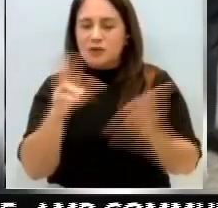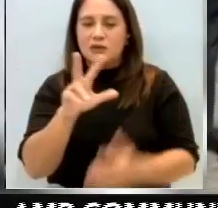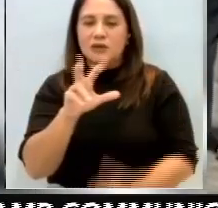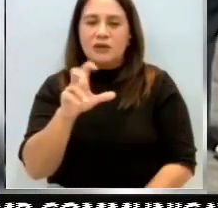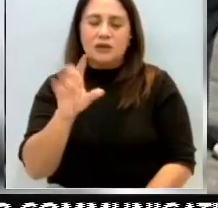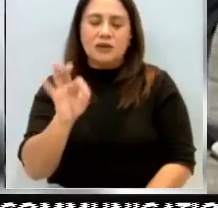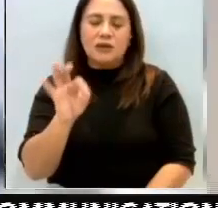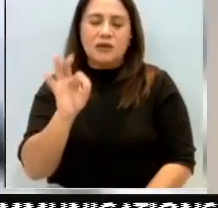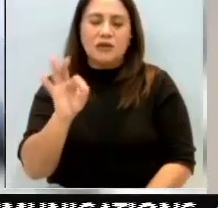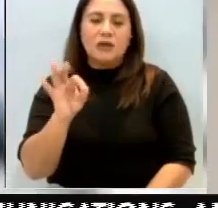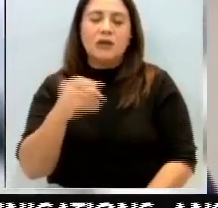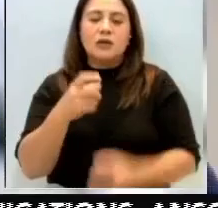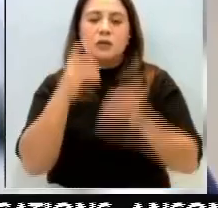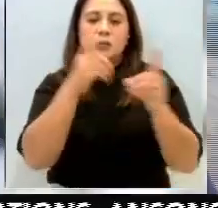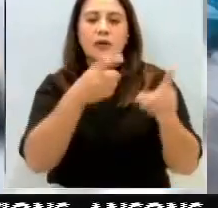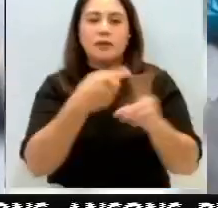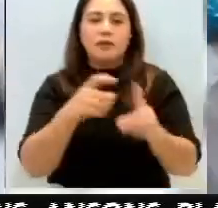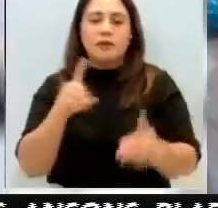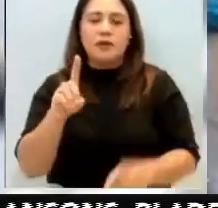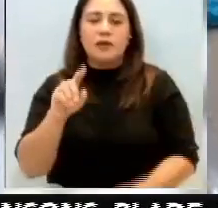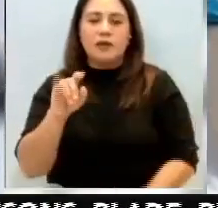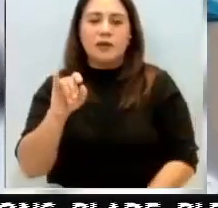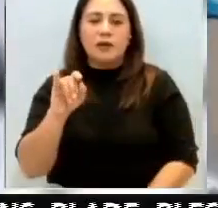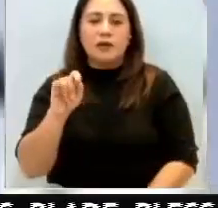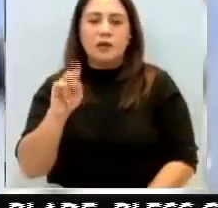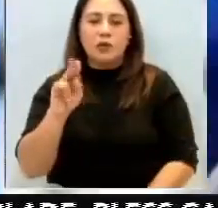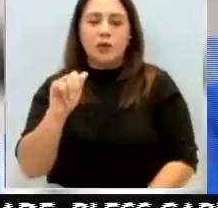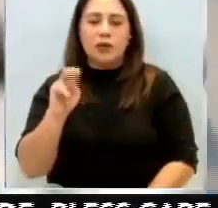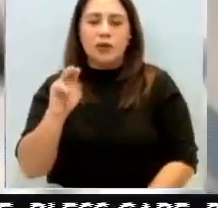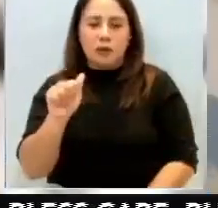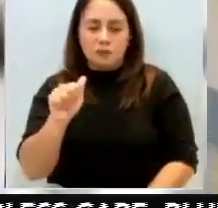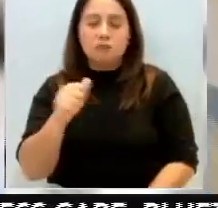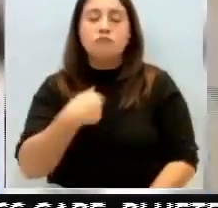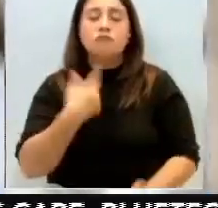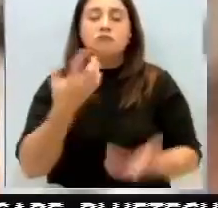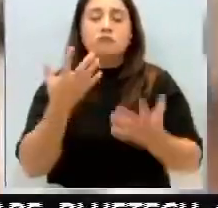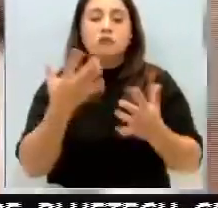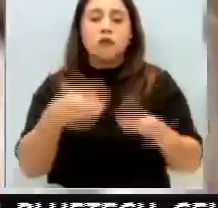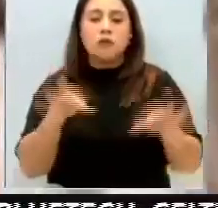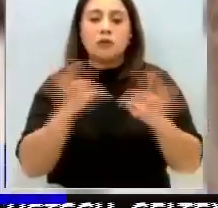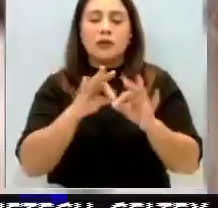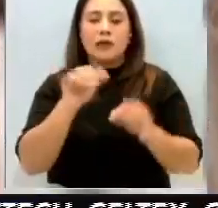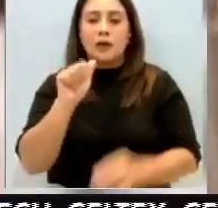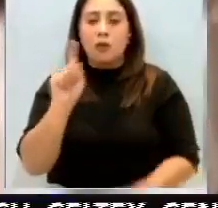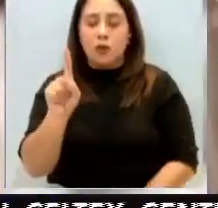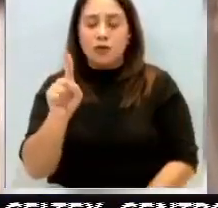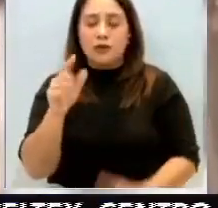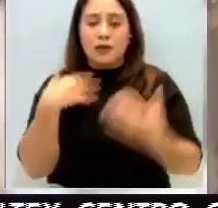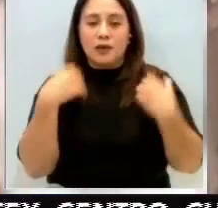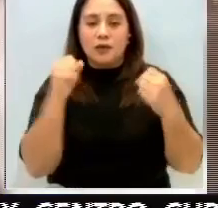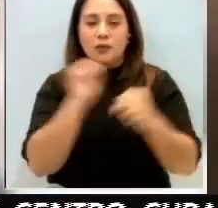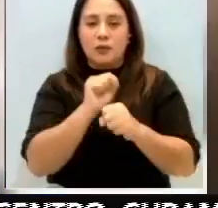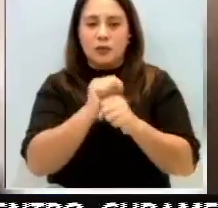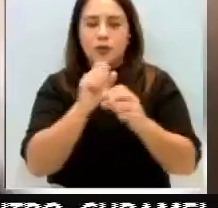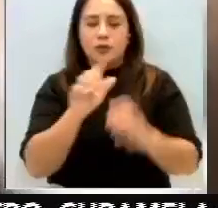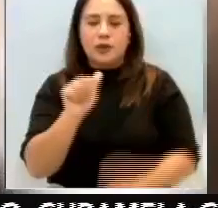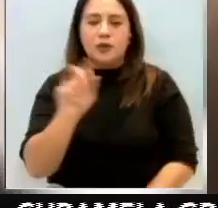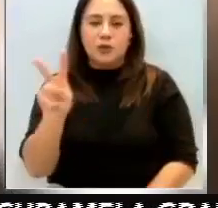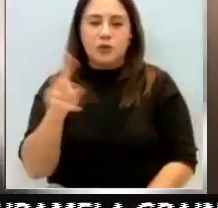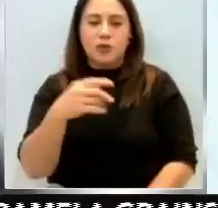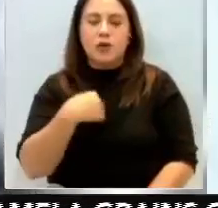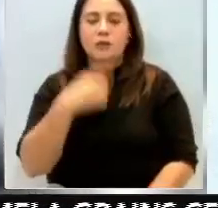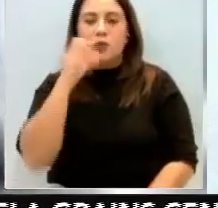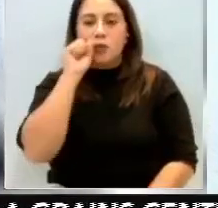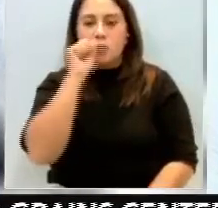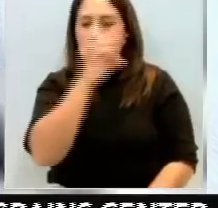donasyon mula sa Lithuania. Tulad dati, prioridad ang A1 o mga healthcare workers at mga A2 o mga nakatatanda na vulnerable o